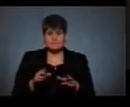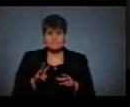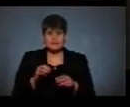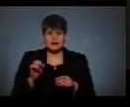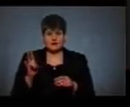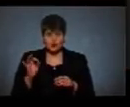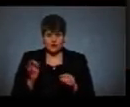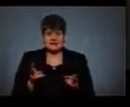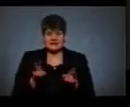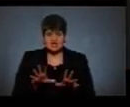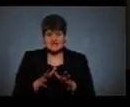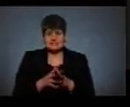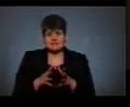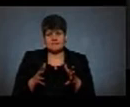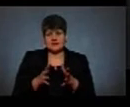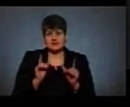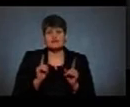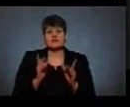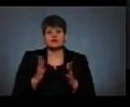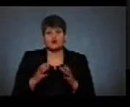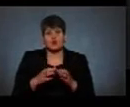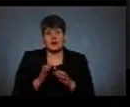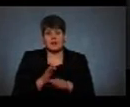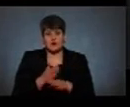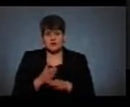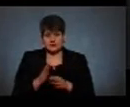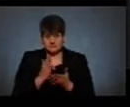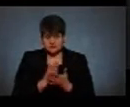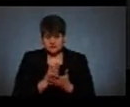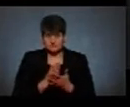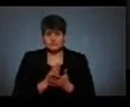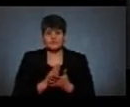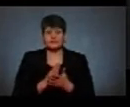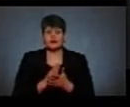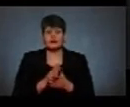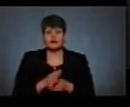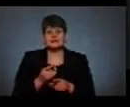за більшістю, навіть якщо громада розділяється, це є, напевно,